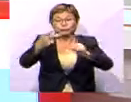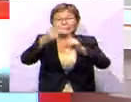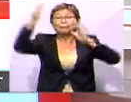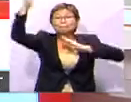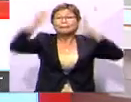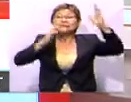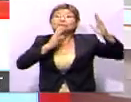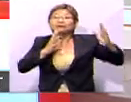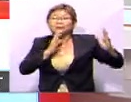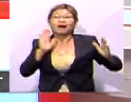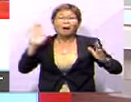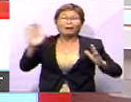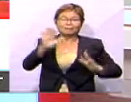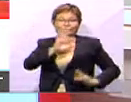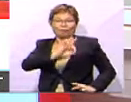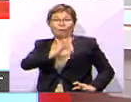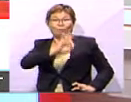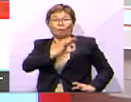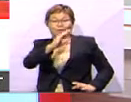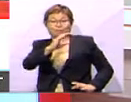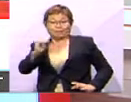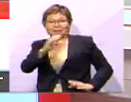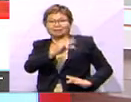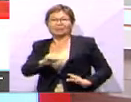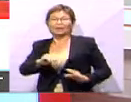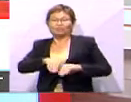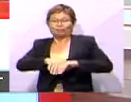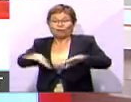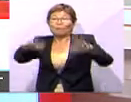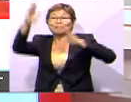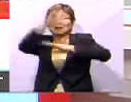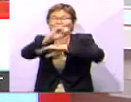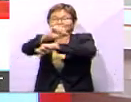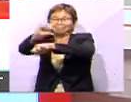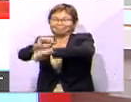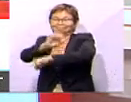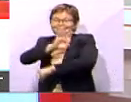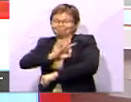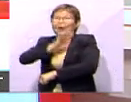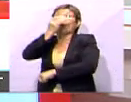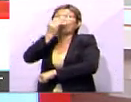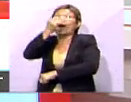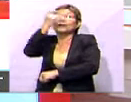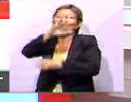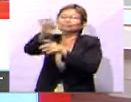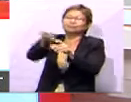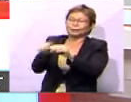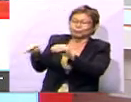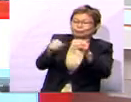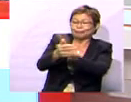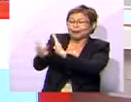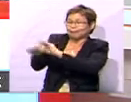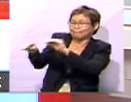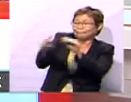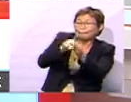Miyagawa, ia bakal memberi manfaat kepada syarikat serta vendor Malaysia dan Singapura, memandangkan ia melibatkan pemindahan kepakaran